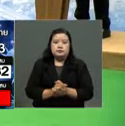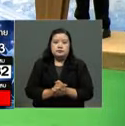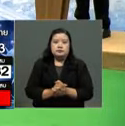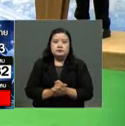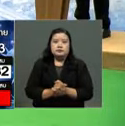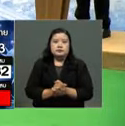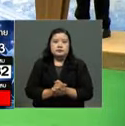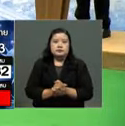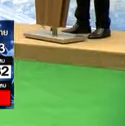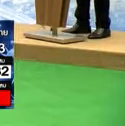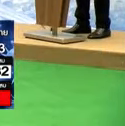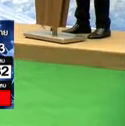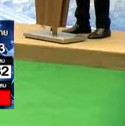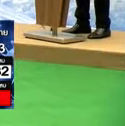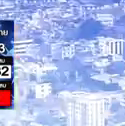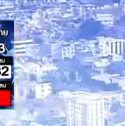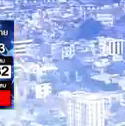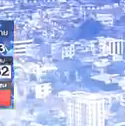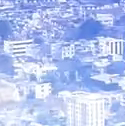ขอกราบสวัสดีครับทุกท่านครับขออนุญาตนะครับ